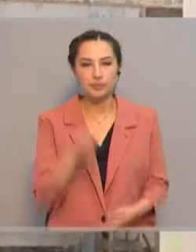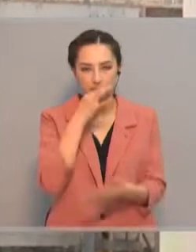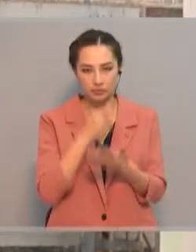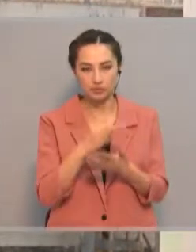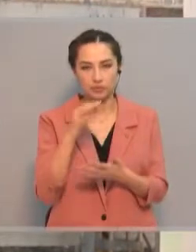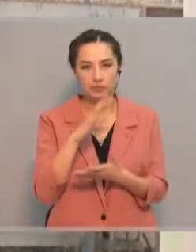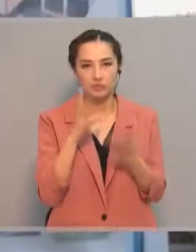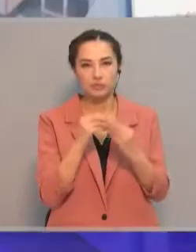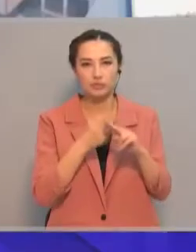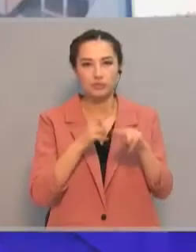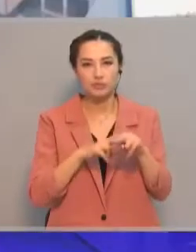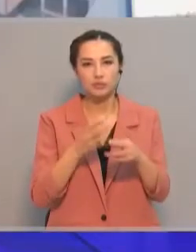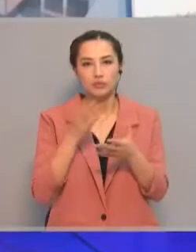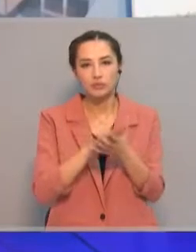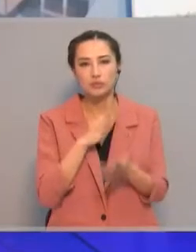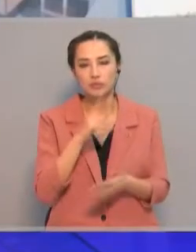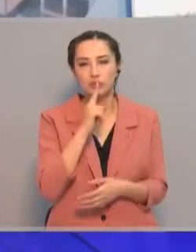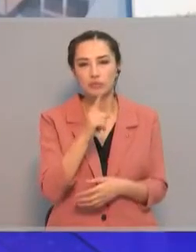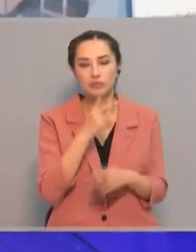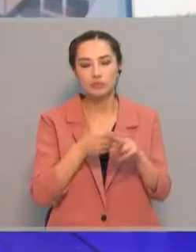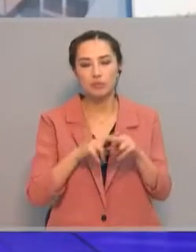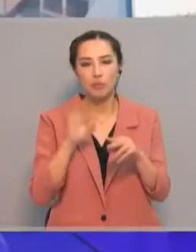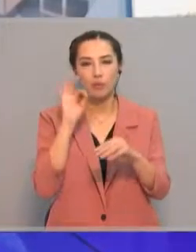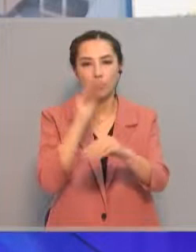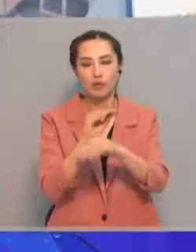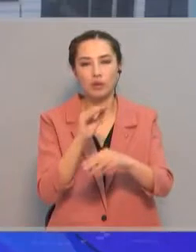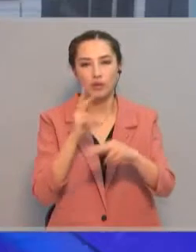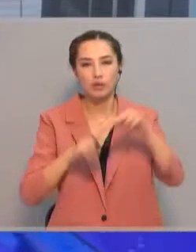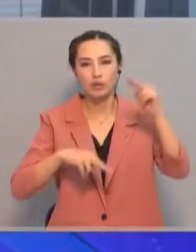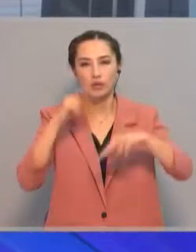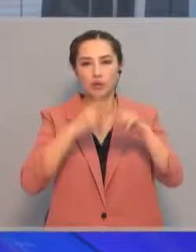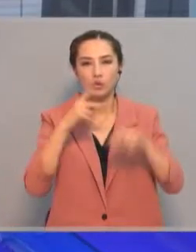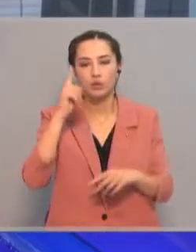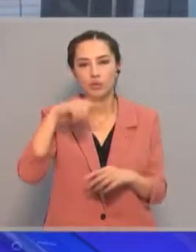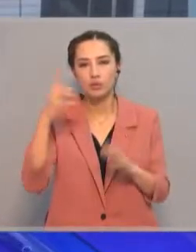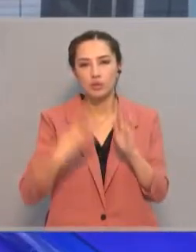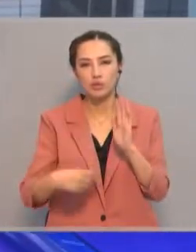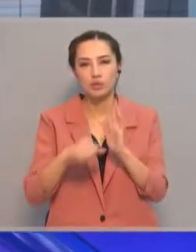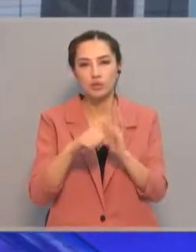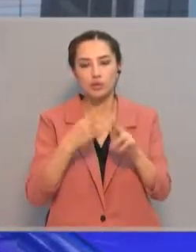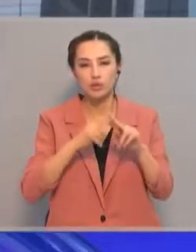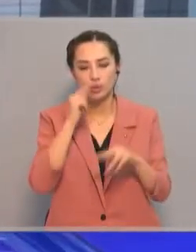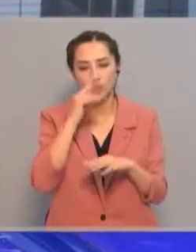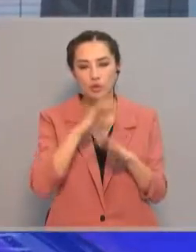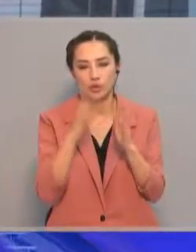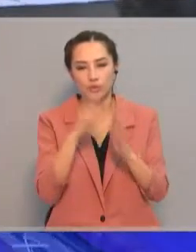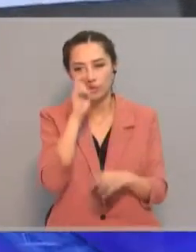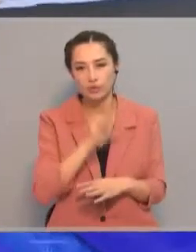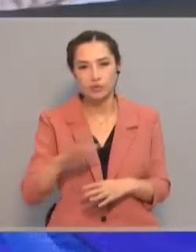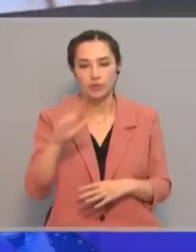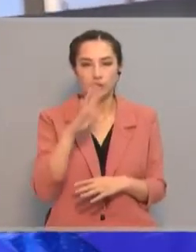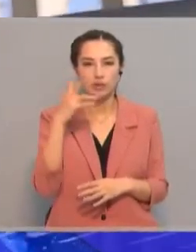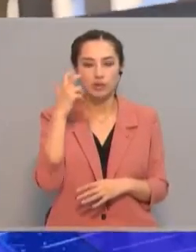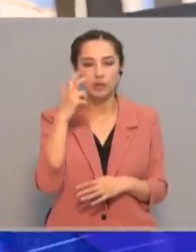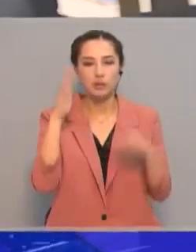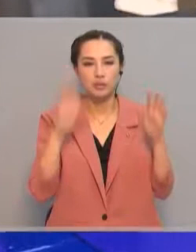Ответственные за отрасль ознакомили журналистов со строительством дополнительного здания при школе номер 46 в городе Шымкент. Здание на 300